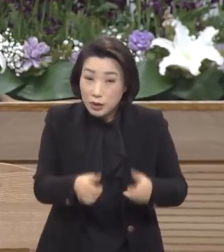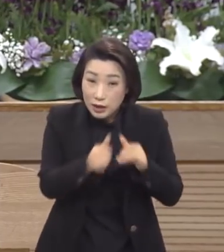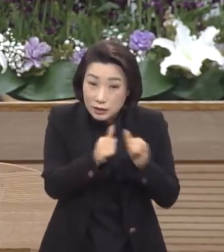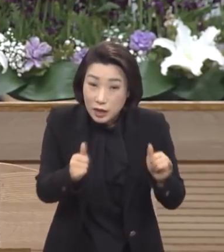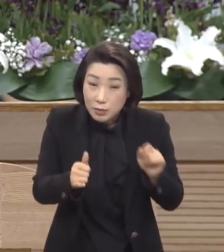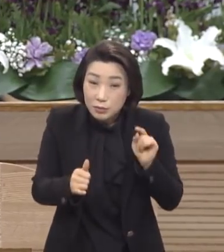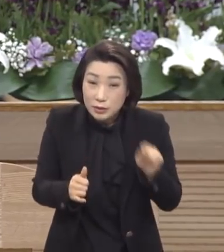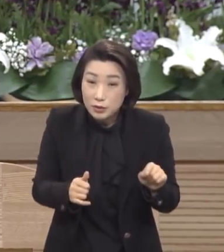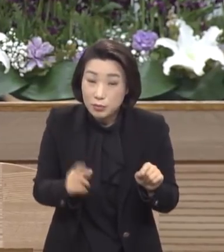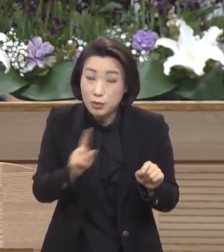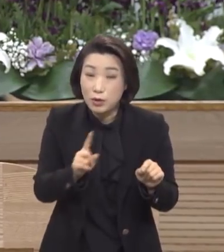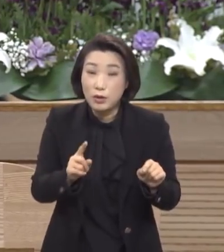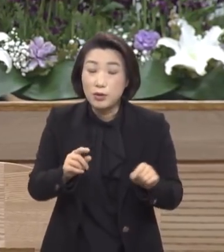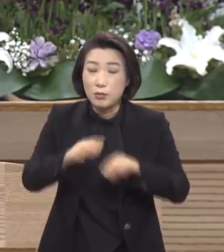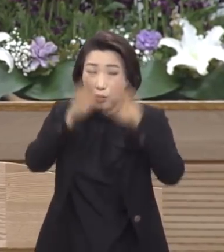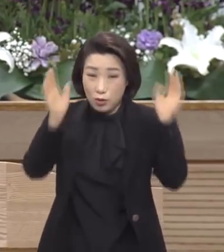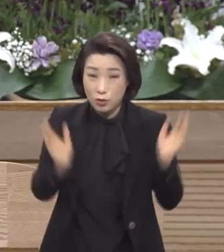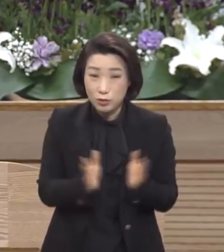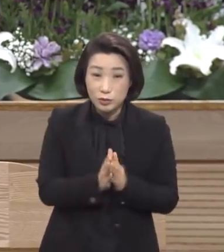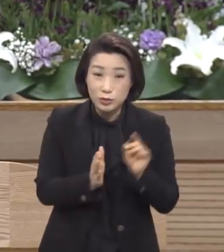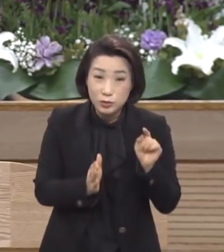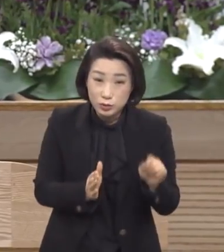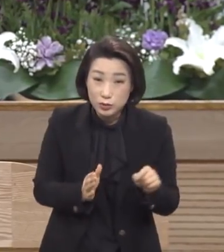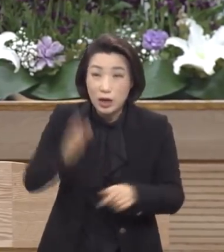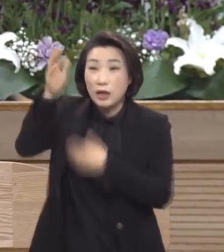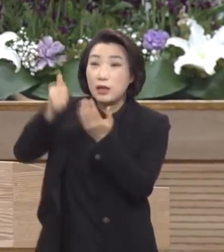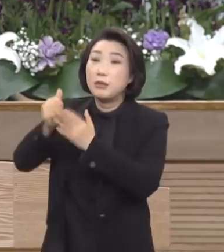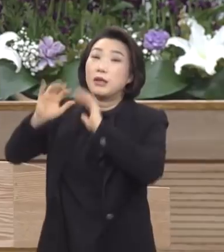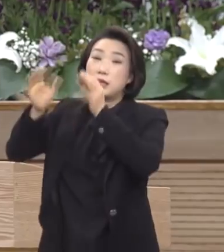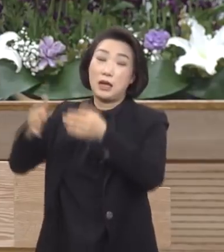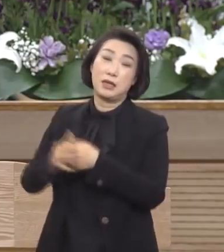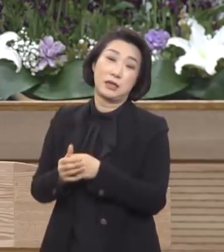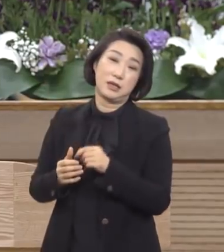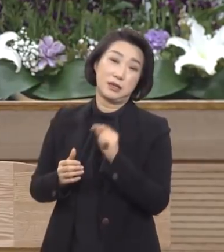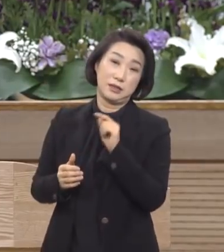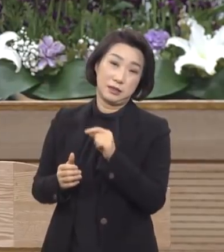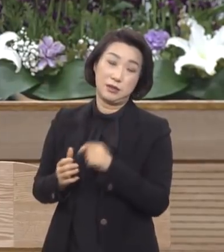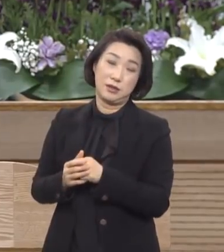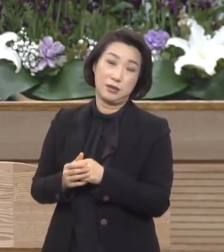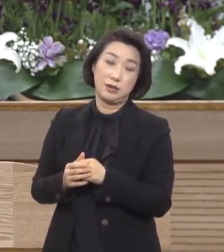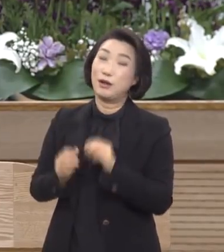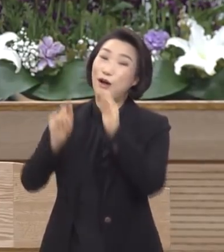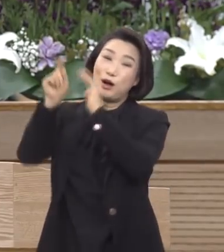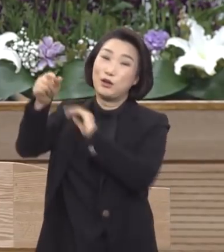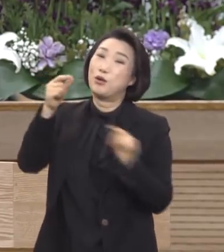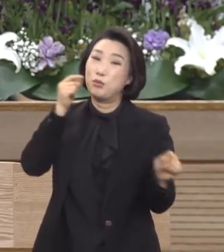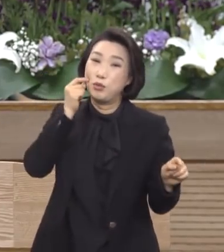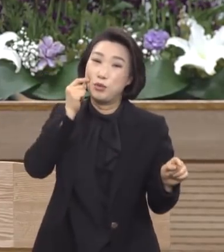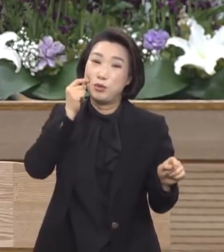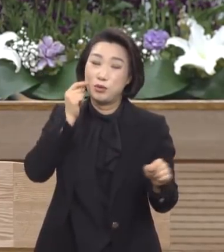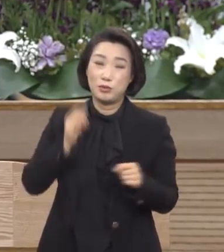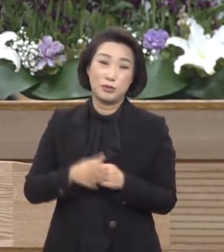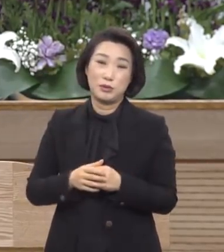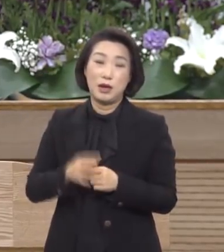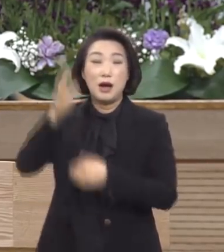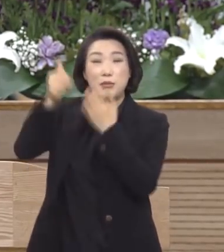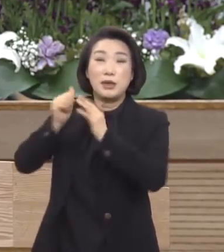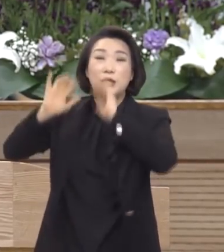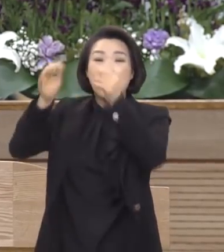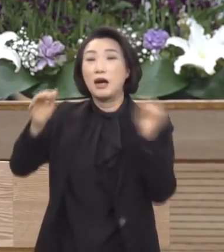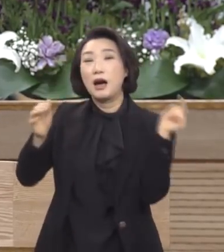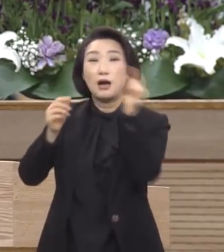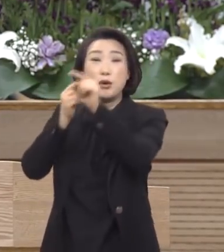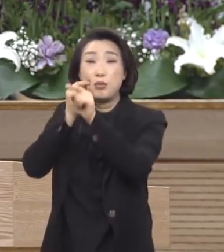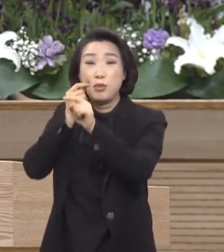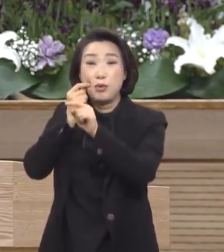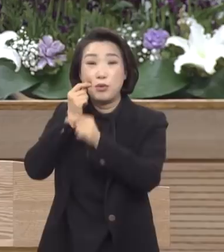자는 다 하나님의 나라 못 간다 그랬어. 하나님의 나라